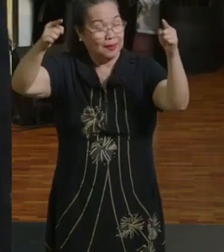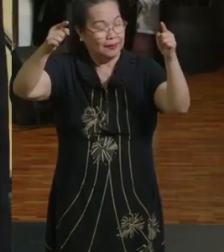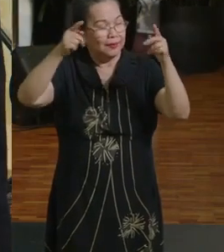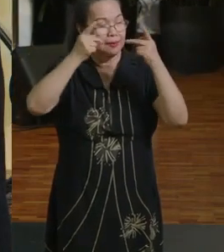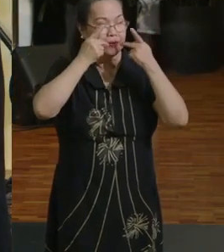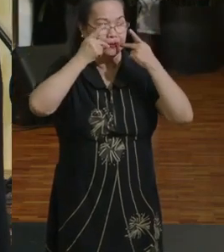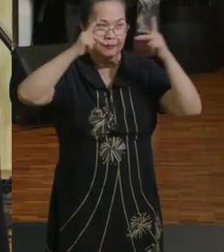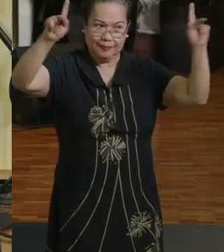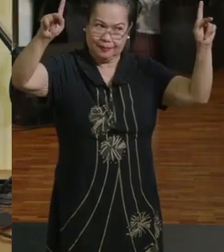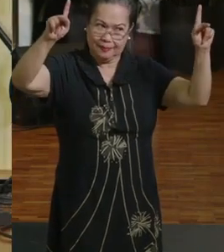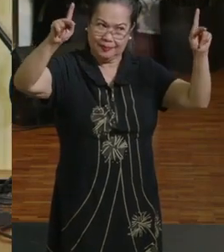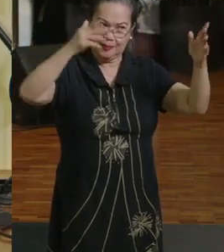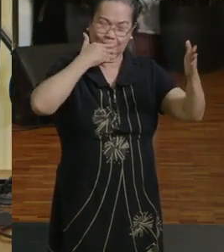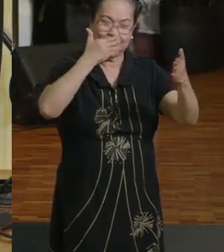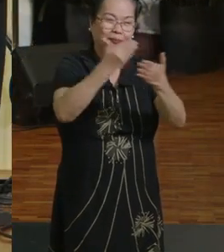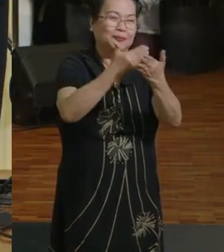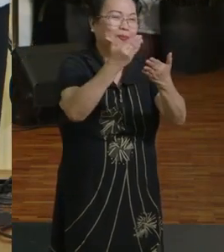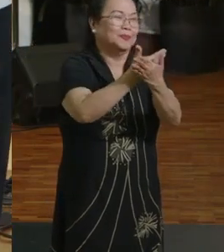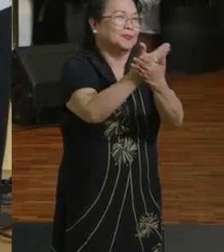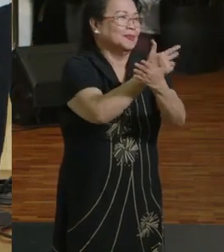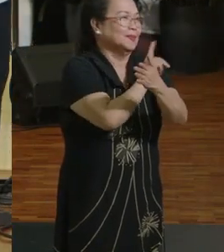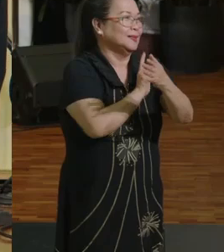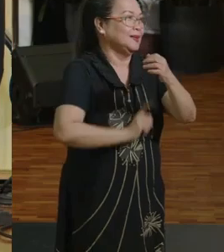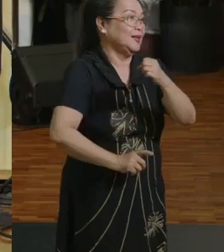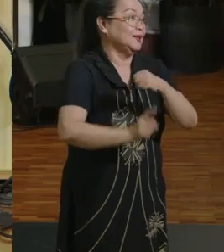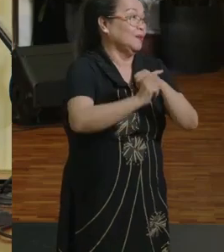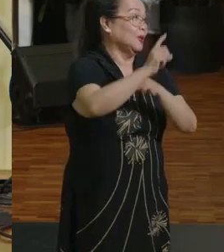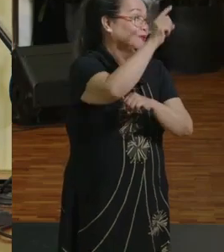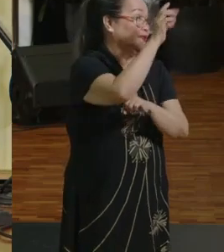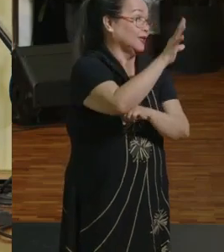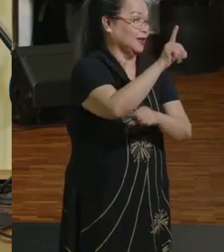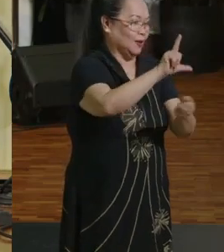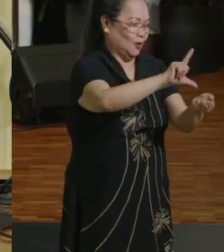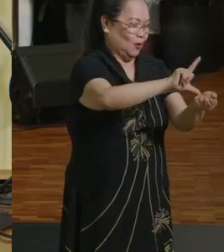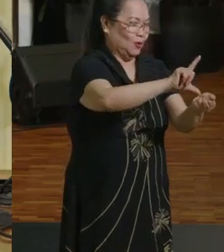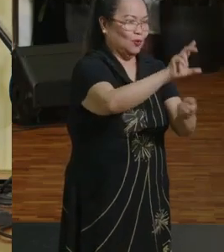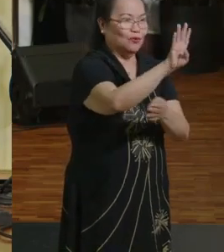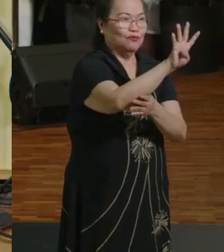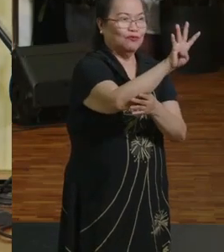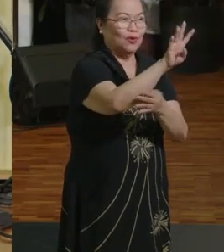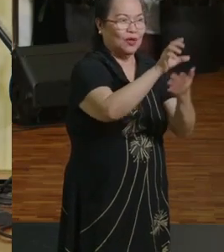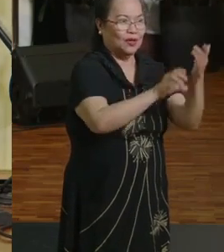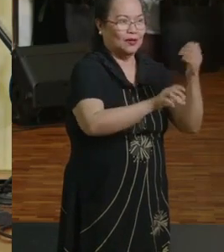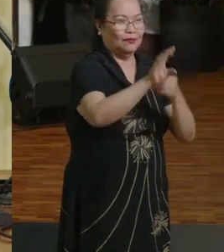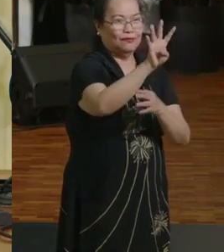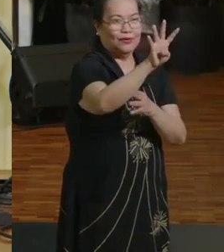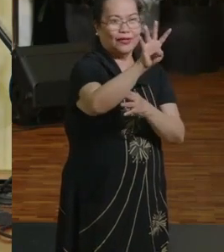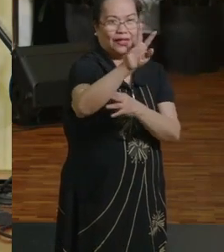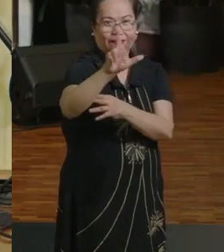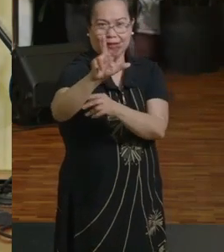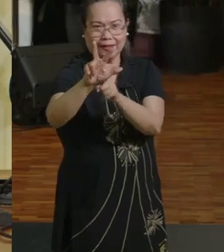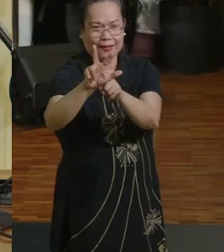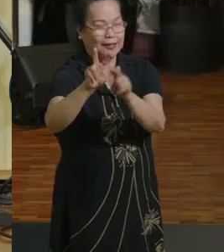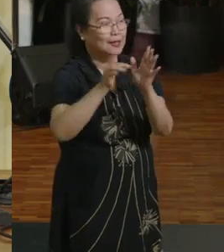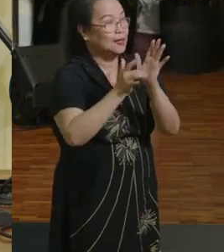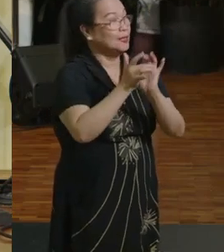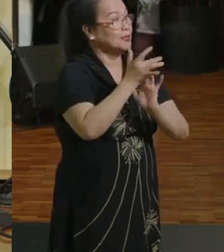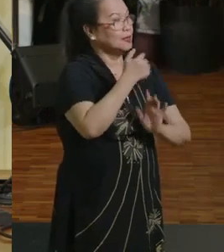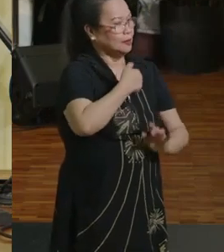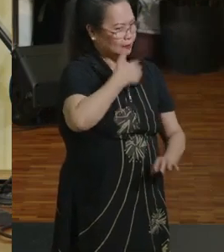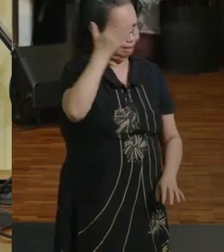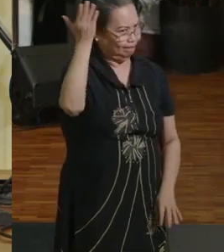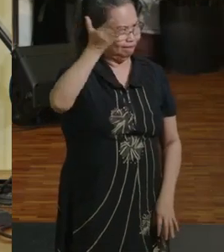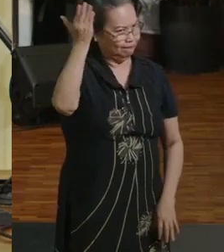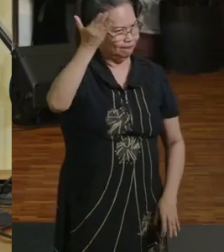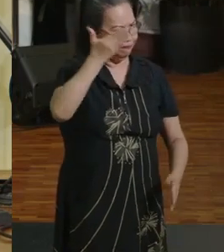bringing the good news of the kingdom of God. Sa Luke 4:43, sabi ni Jesus, I must preach